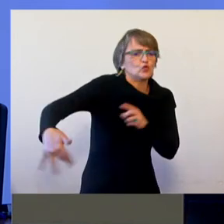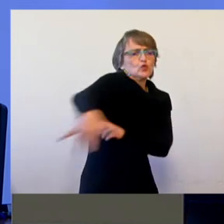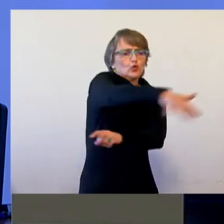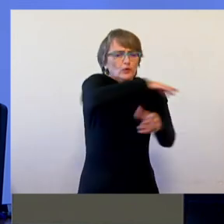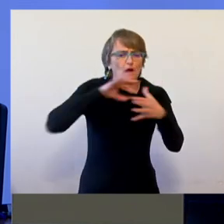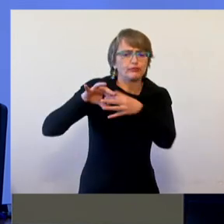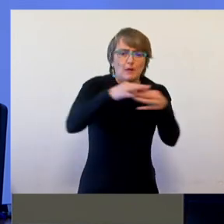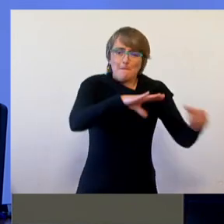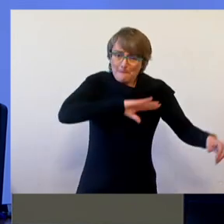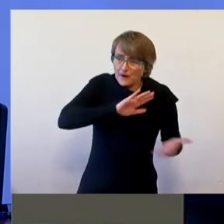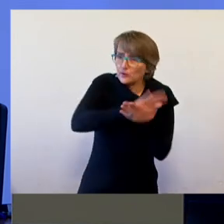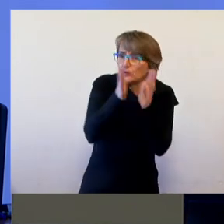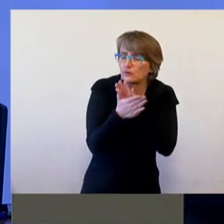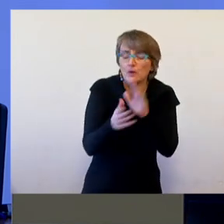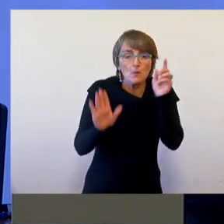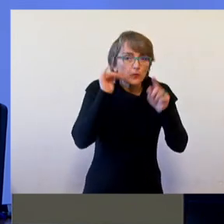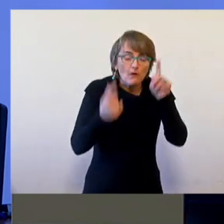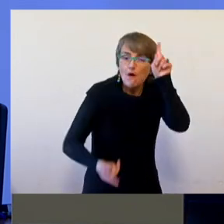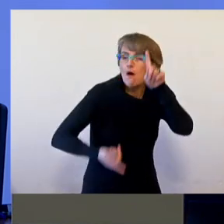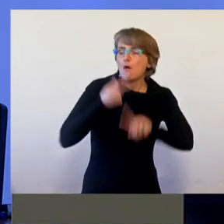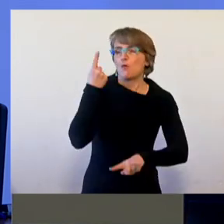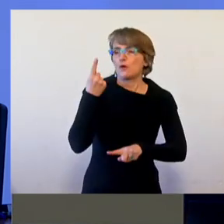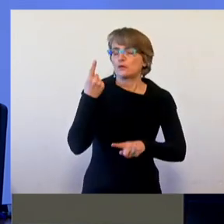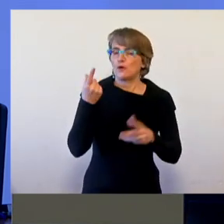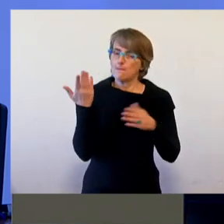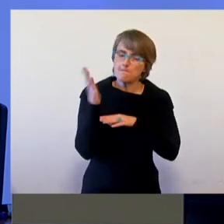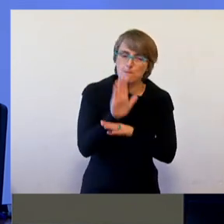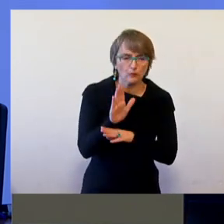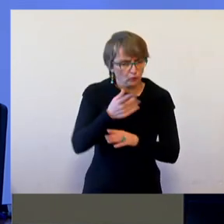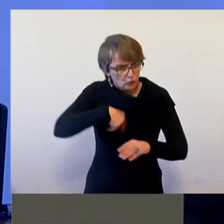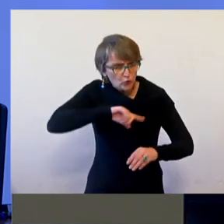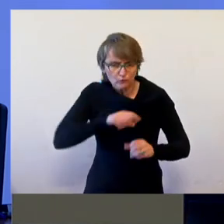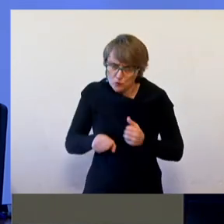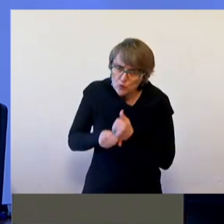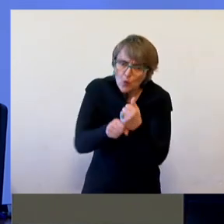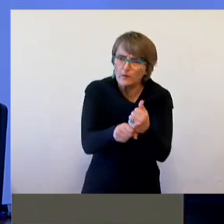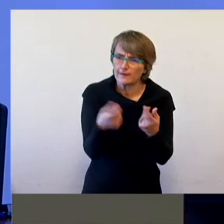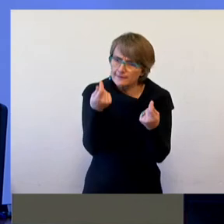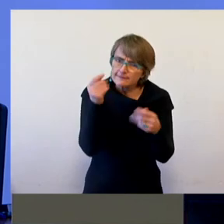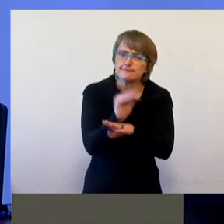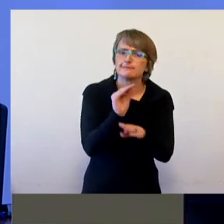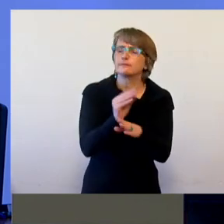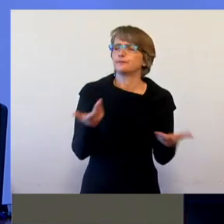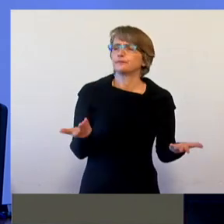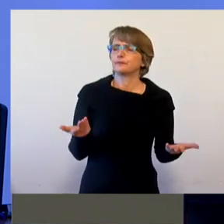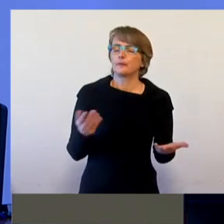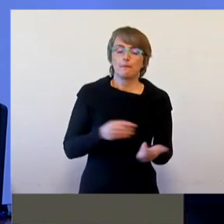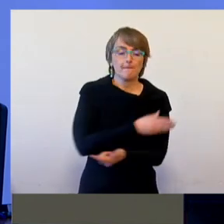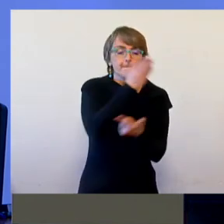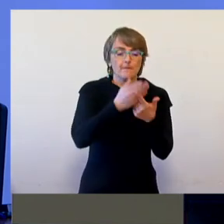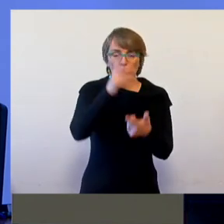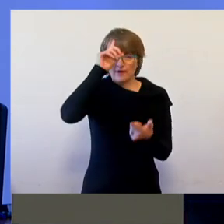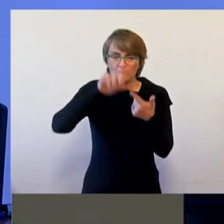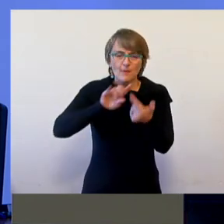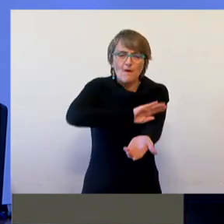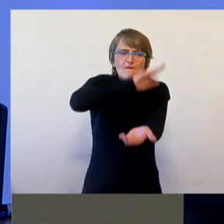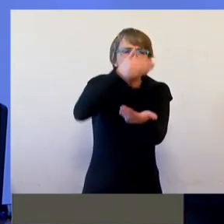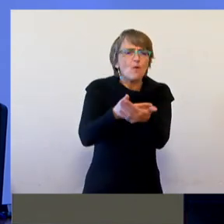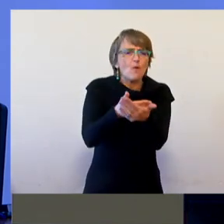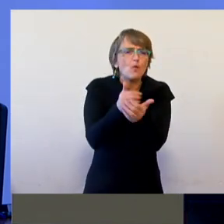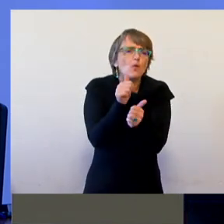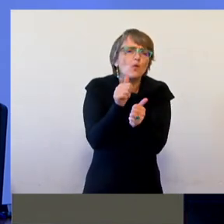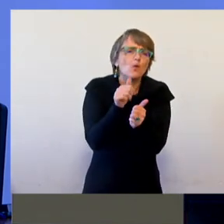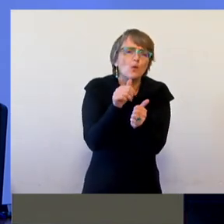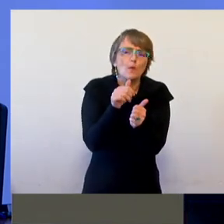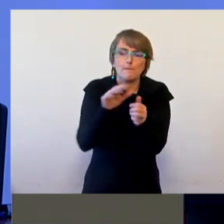c'est important de réaffirmer ce soutien aux associations. Autre point, le fonds de concours à la métropole. Et